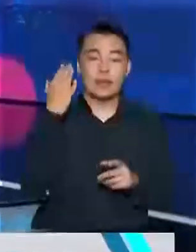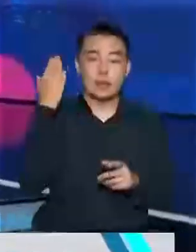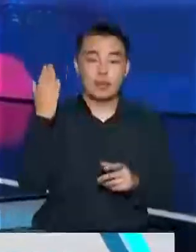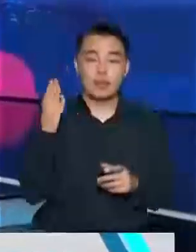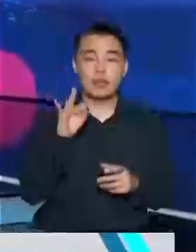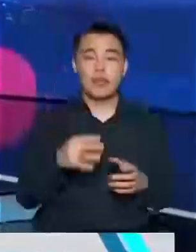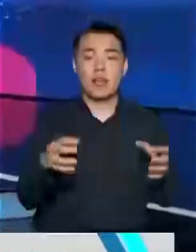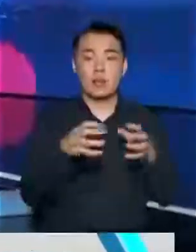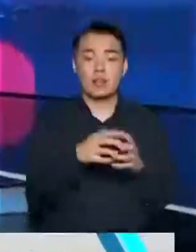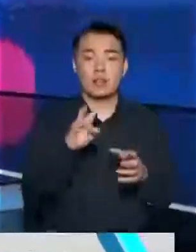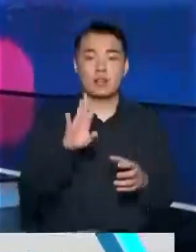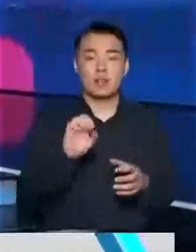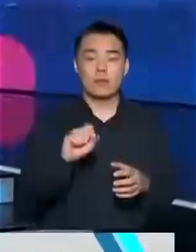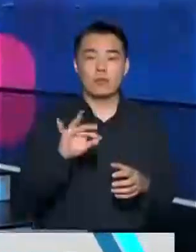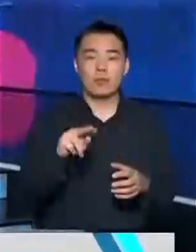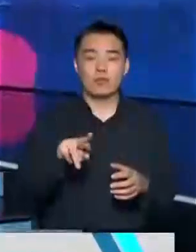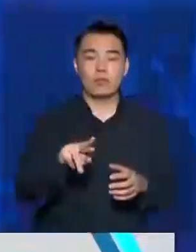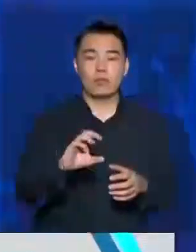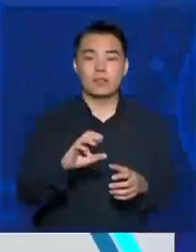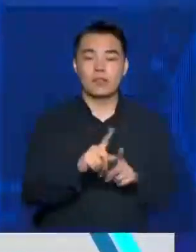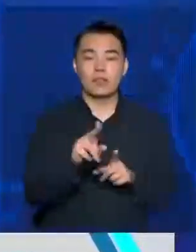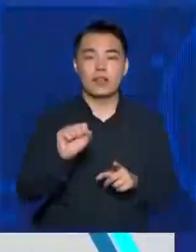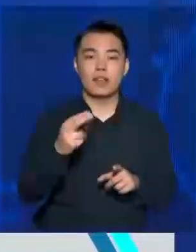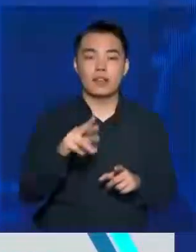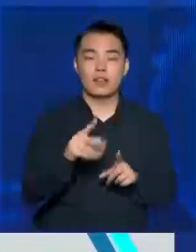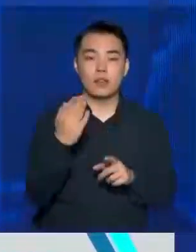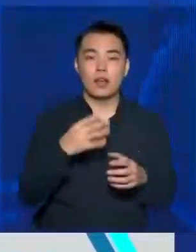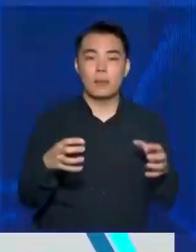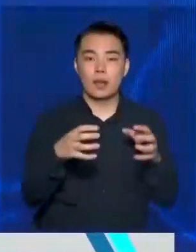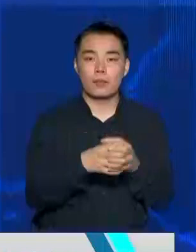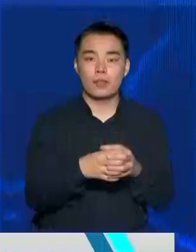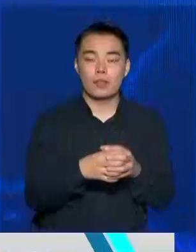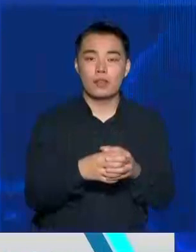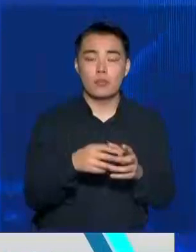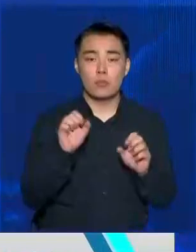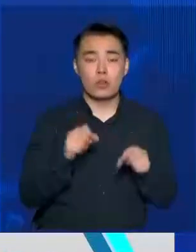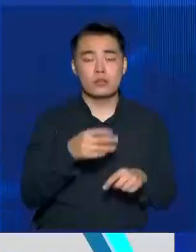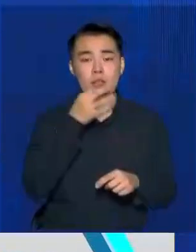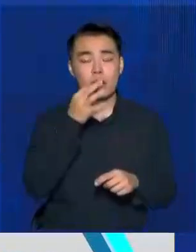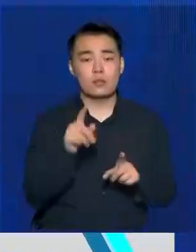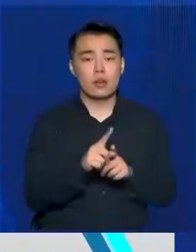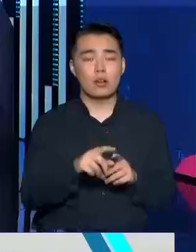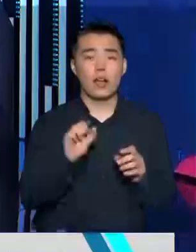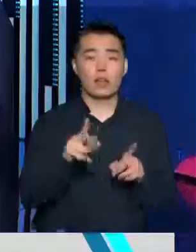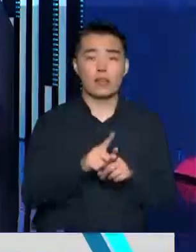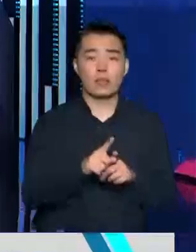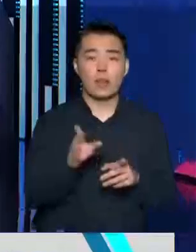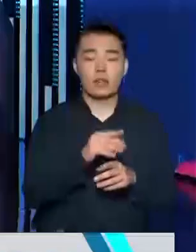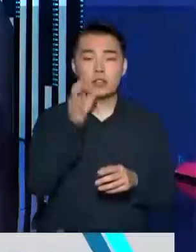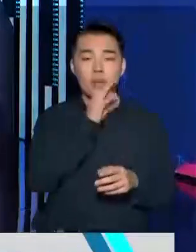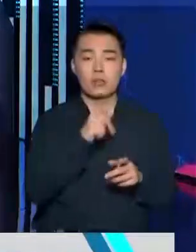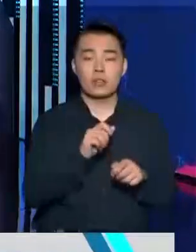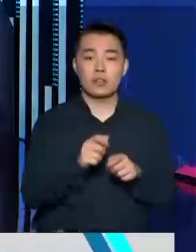также компания Novo Nordisk, это датская компания. То есть можно ли, да, сказать, что отрасль становится привлекательной